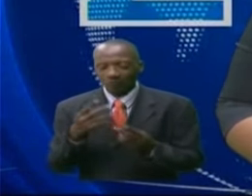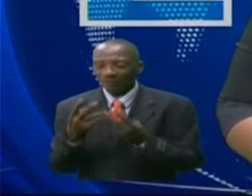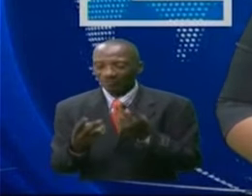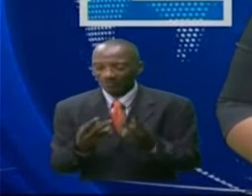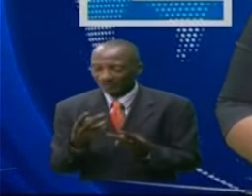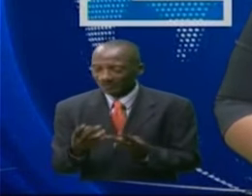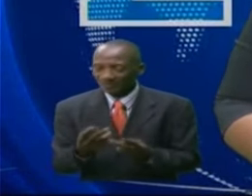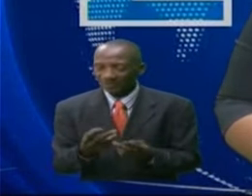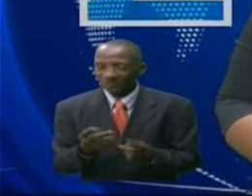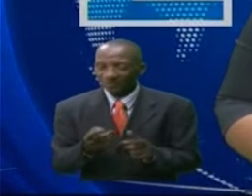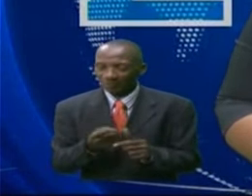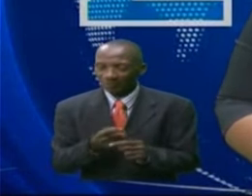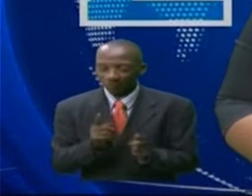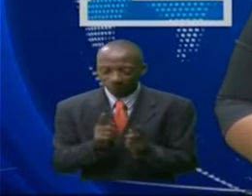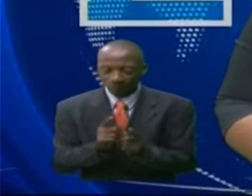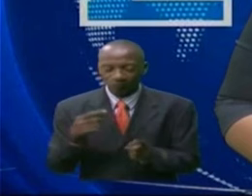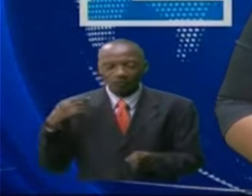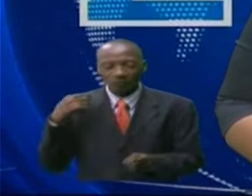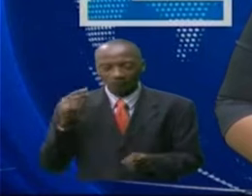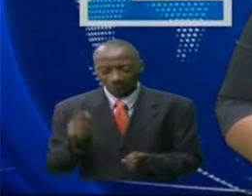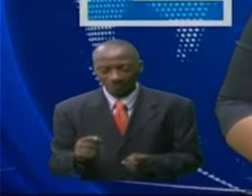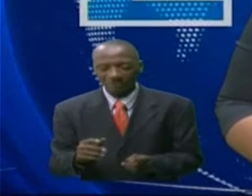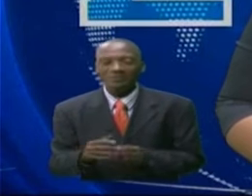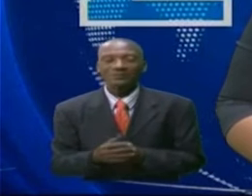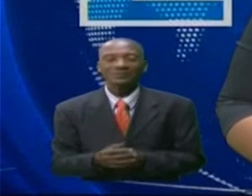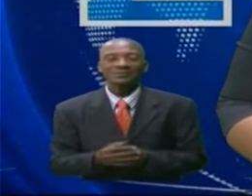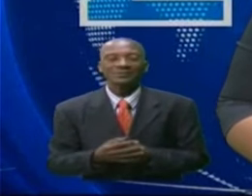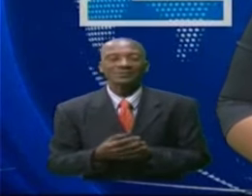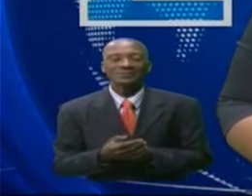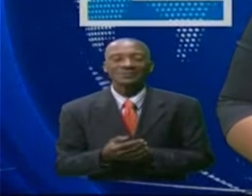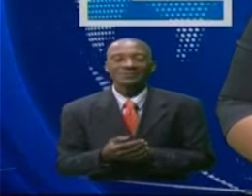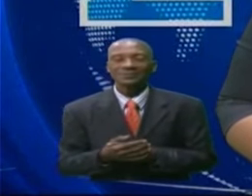ville de Kinshasa, Jean-Tini Ngobila. Un reportage de Robert Ndaye.